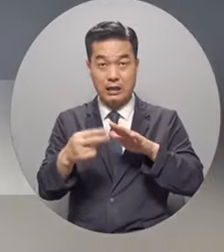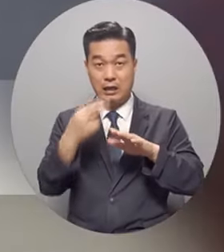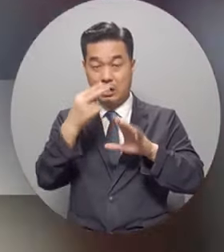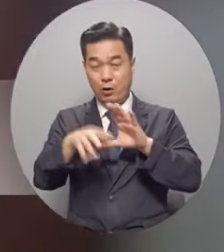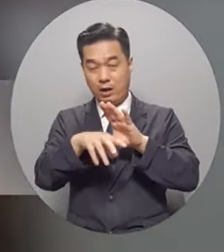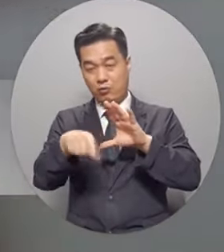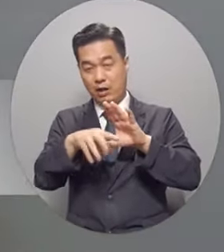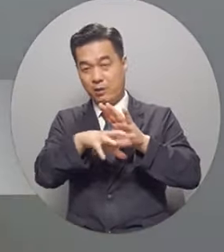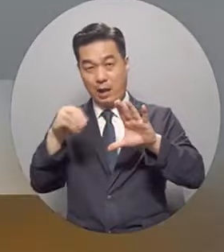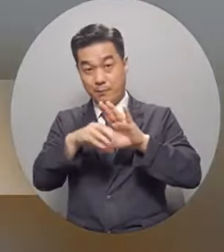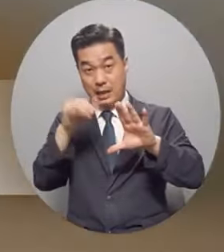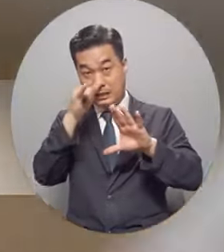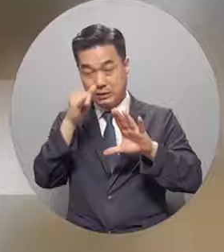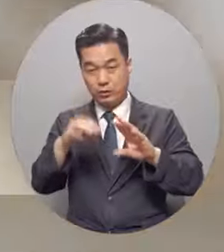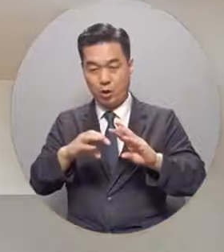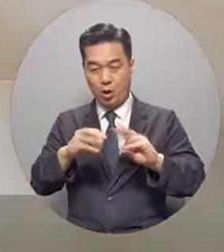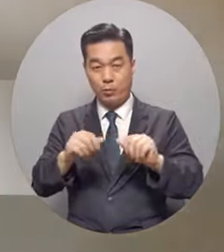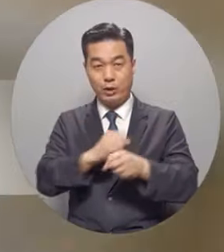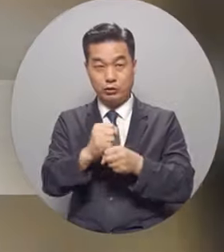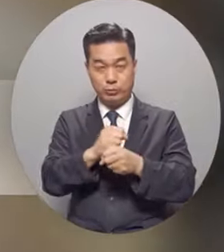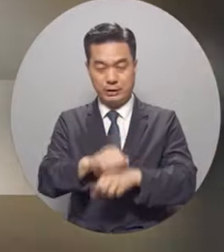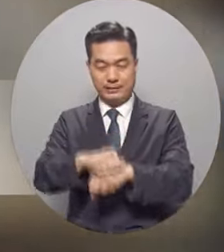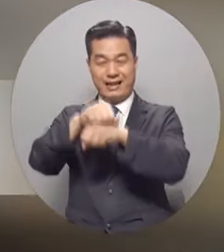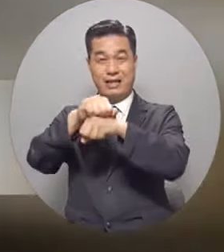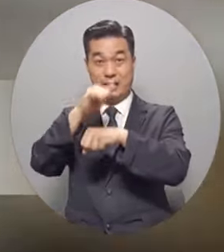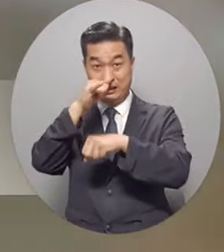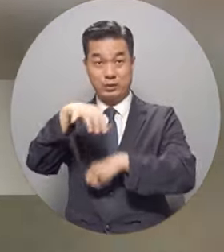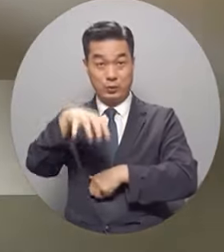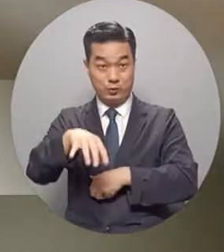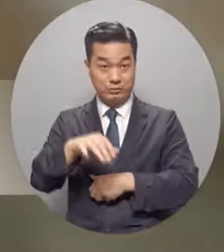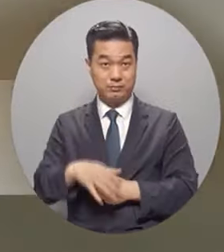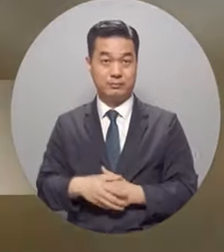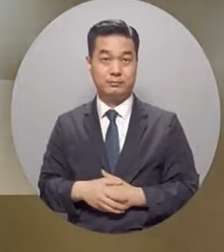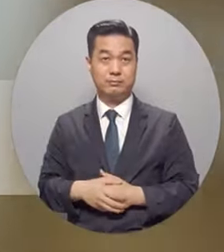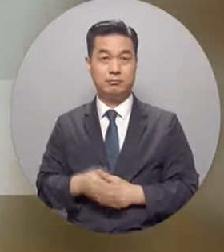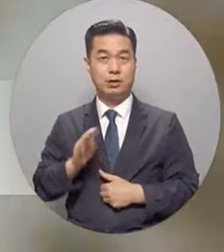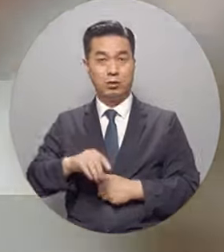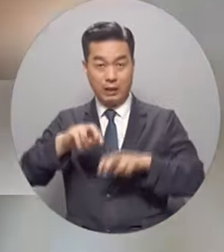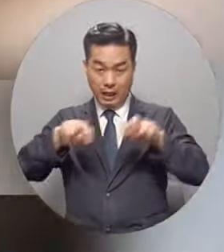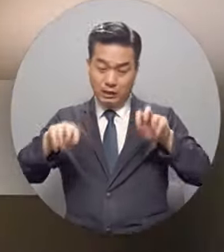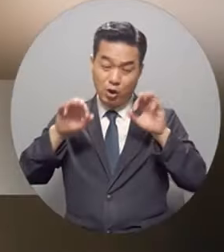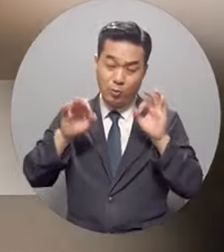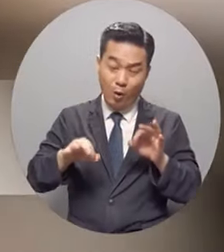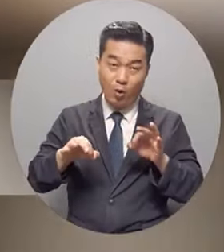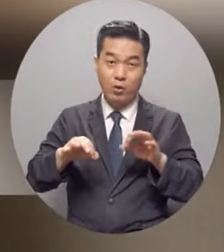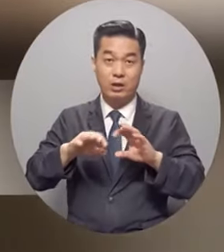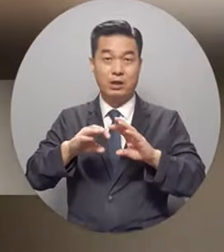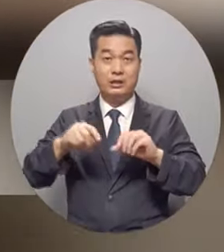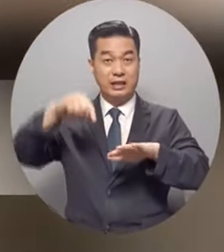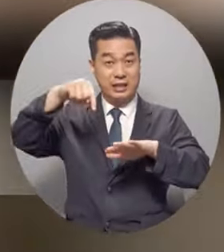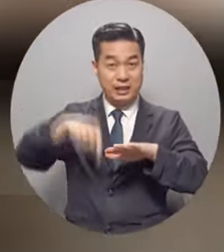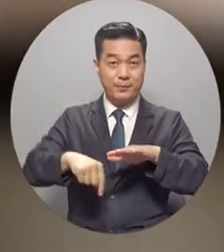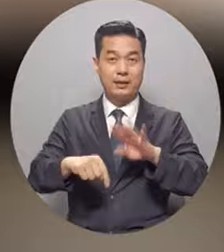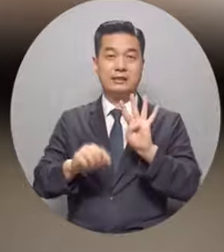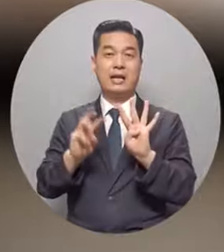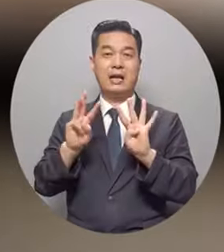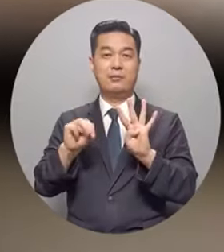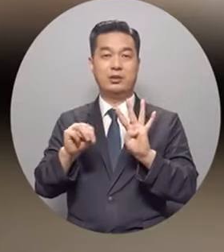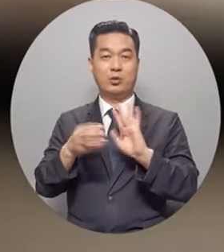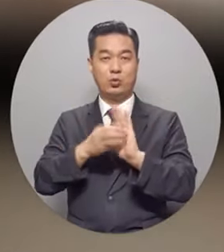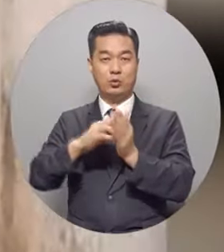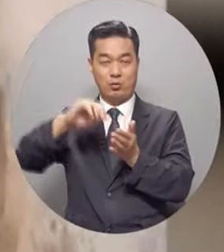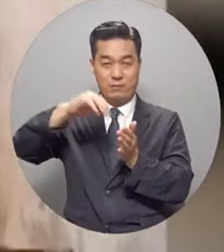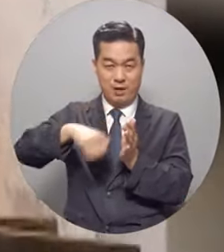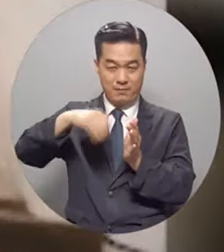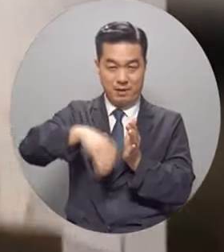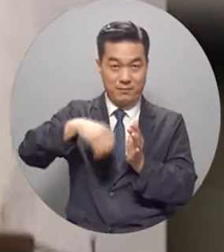있고 모래 주머니가 가득 쌓여 있는 공간이 나옵니다 그런데 안쪽에는 땅이 깊이 4m 정도로 파여